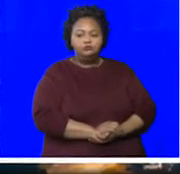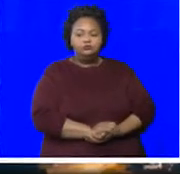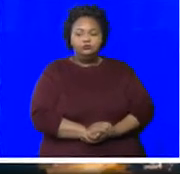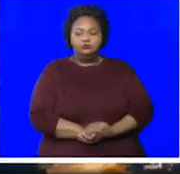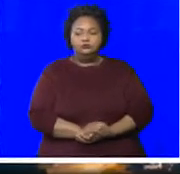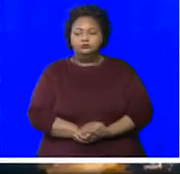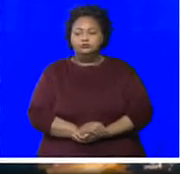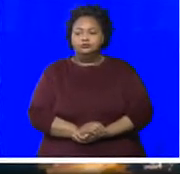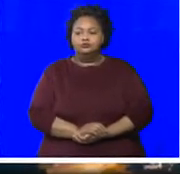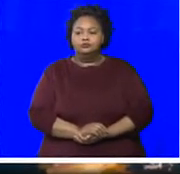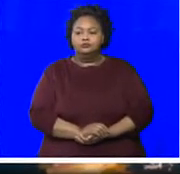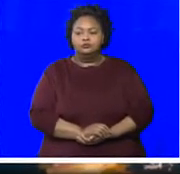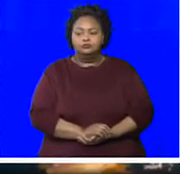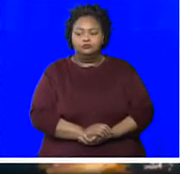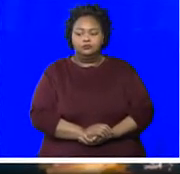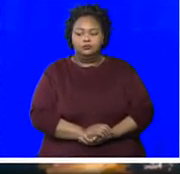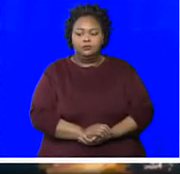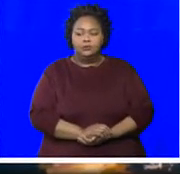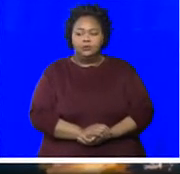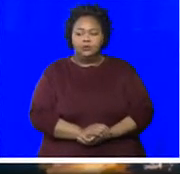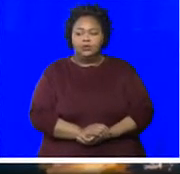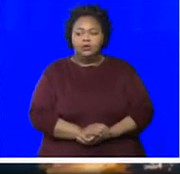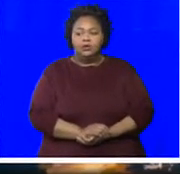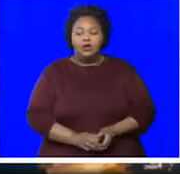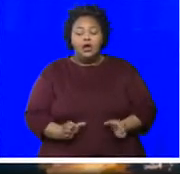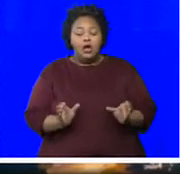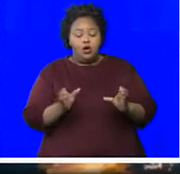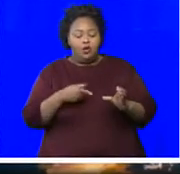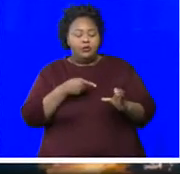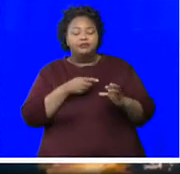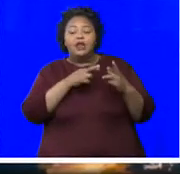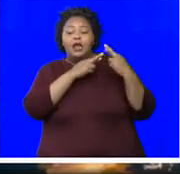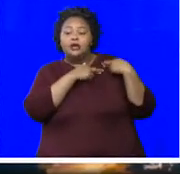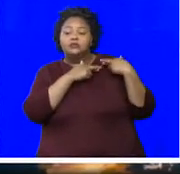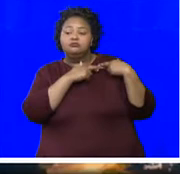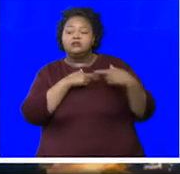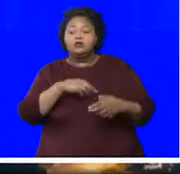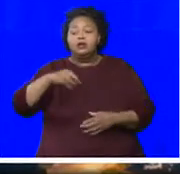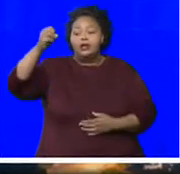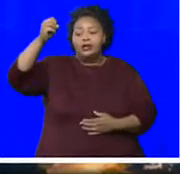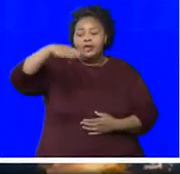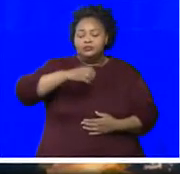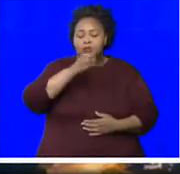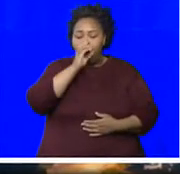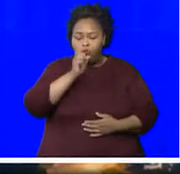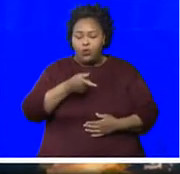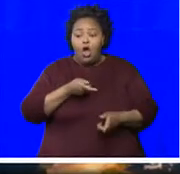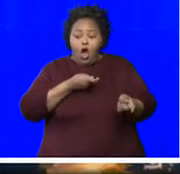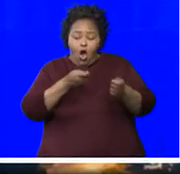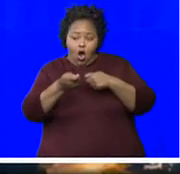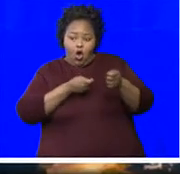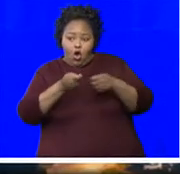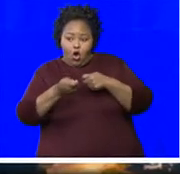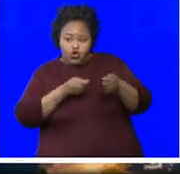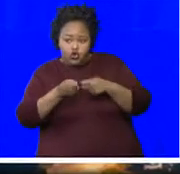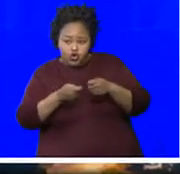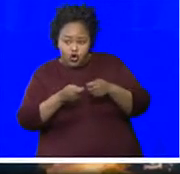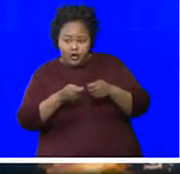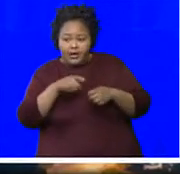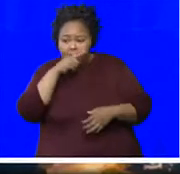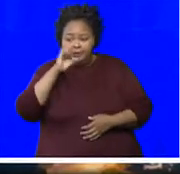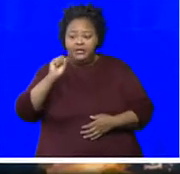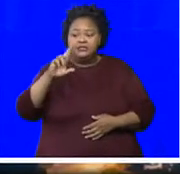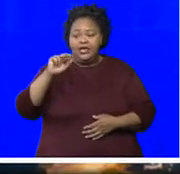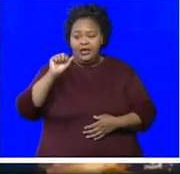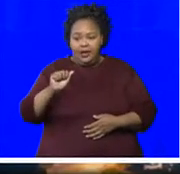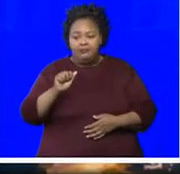Umphathi elihlangothini lelibuke bathengisi ebandleni lelawula emandla kuleli yeSwatini Energy Regulatory Authority Tekla